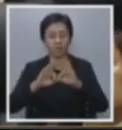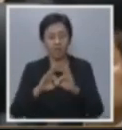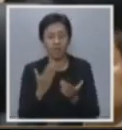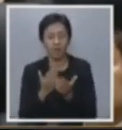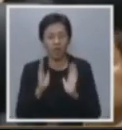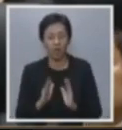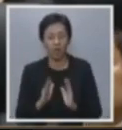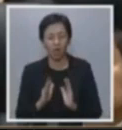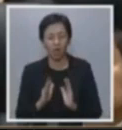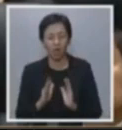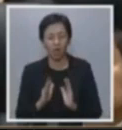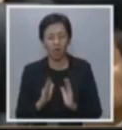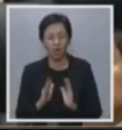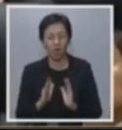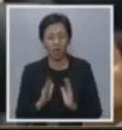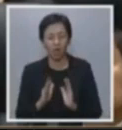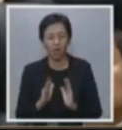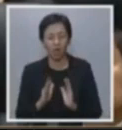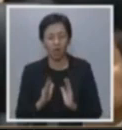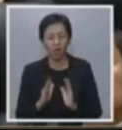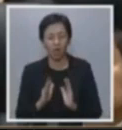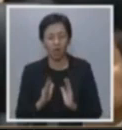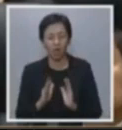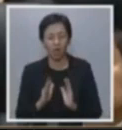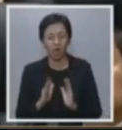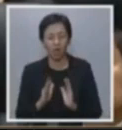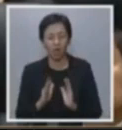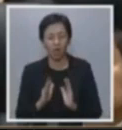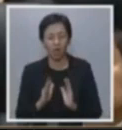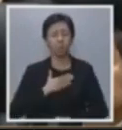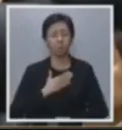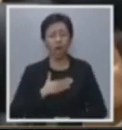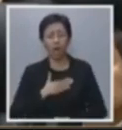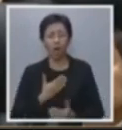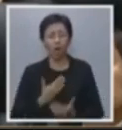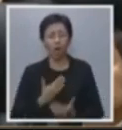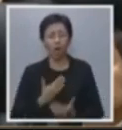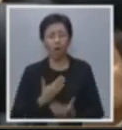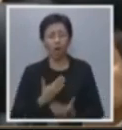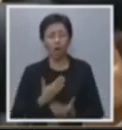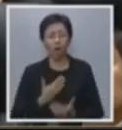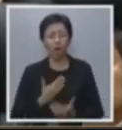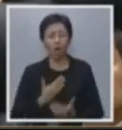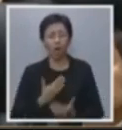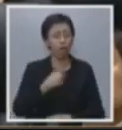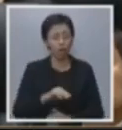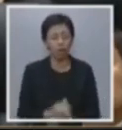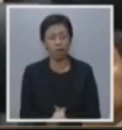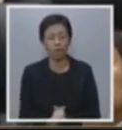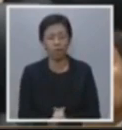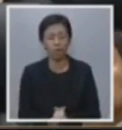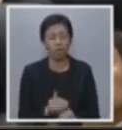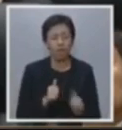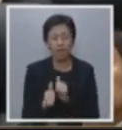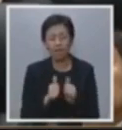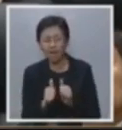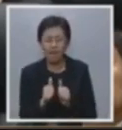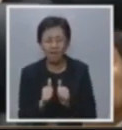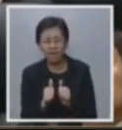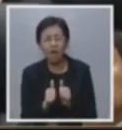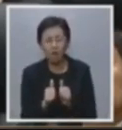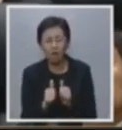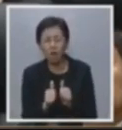ทุนลงทุนทำไมครับในเมื่อมีอำนาจผูกขาดอยู่แล้วและเมื่อไม่ลงทุนสิ่งที่เกิดขึ้นก็คือประสิทธิภาพในการแข่งขันที่ลด